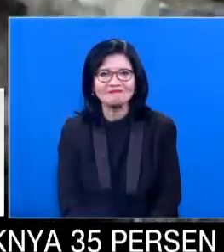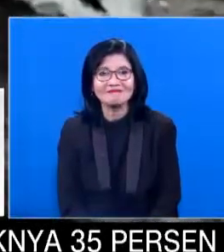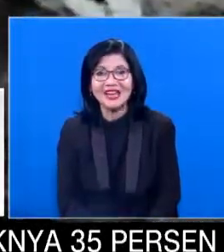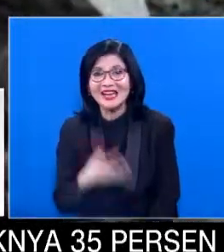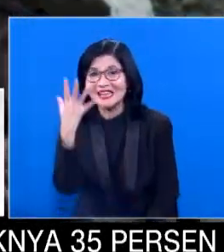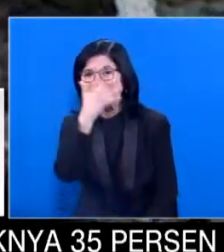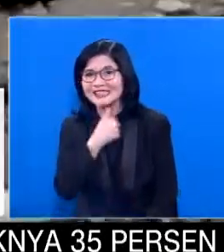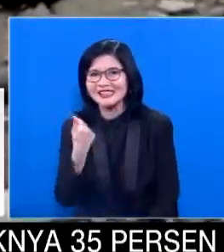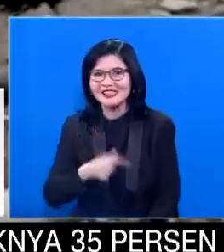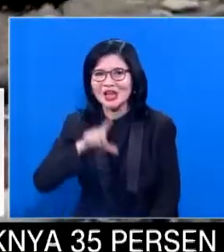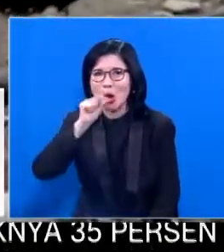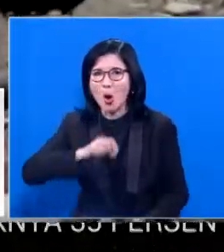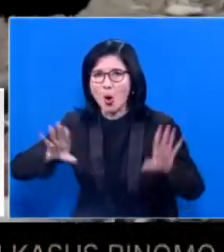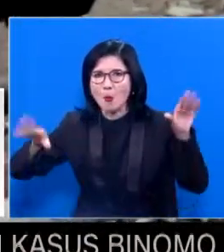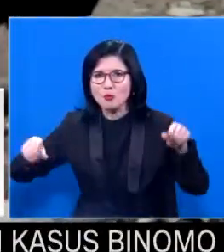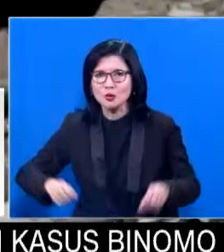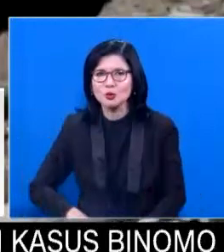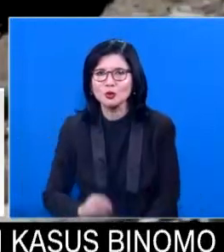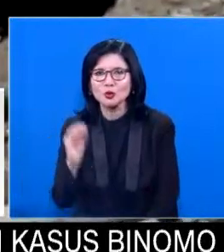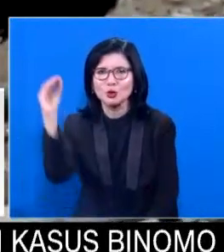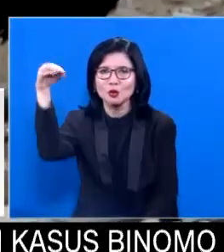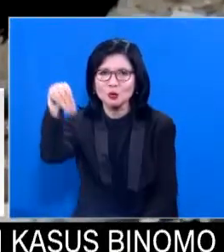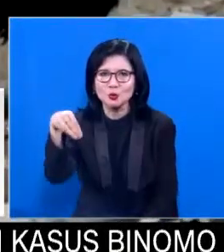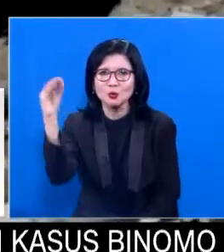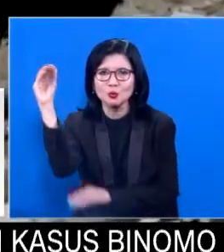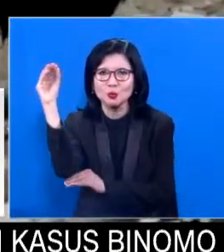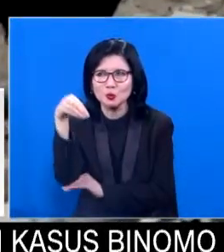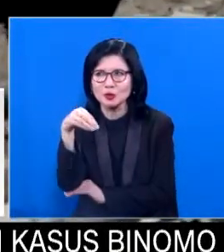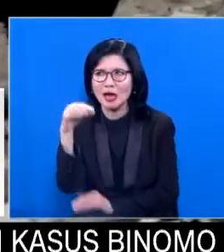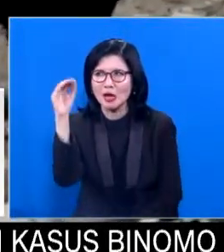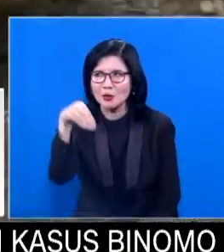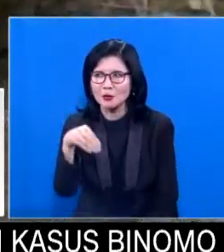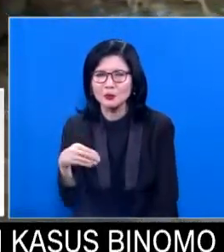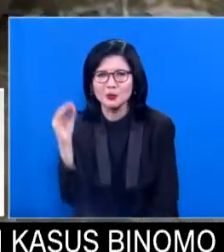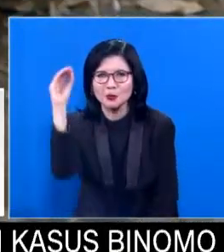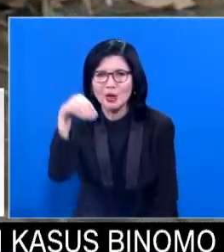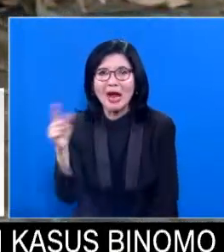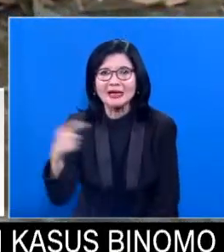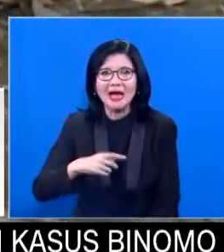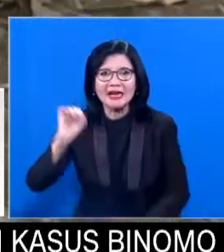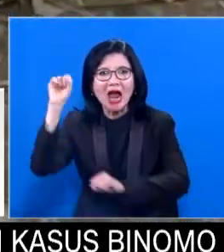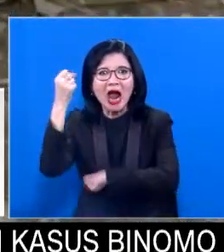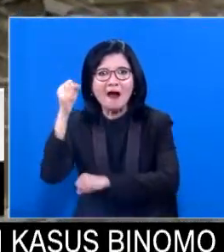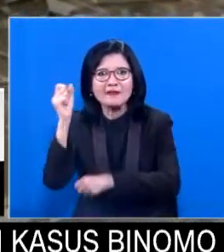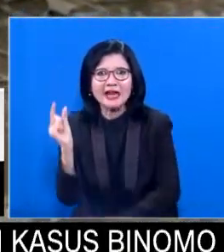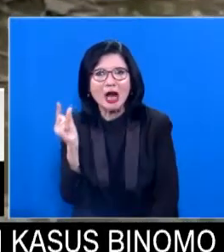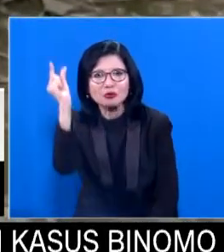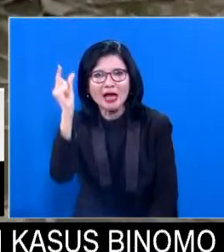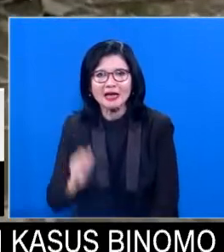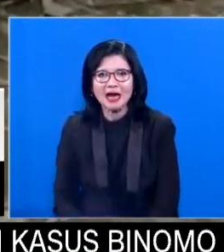cantik-cantik ya burung untanya. Selain indah, burung yang berasal dari Afrika Utara ini juga memiliki nilai ekonomi yang